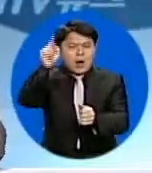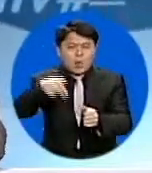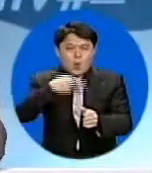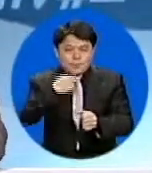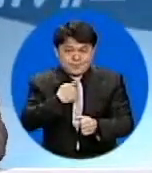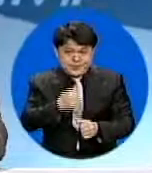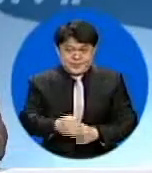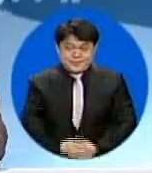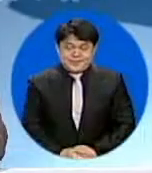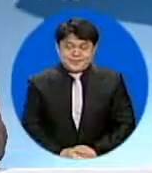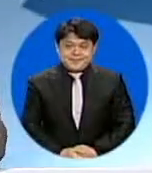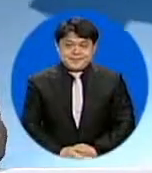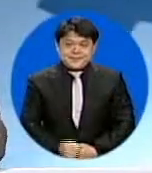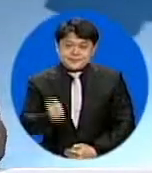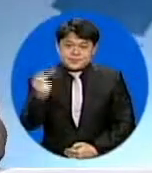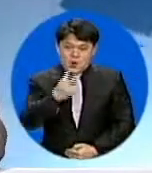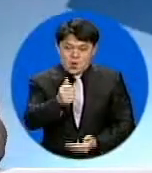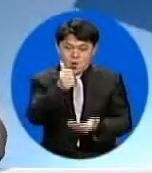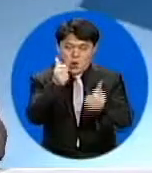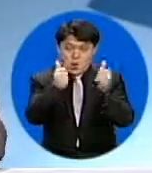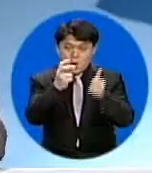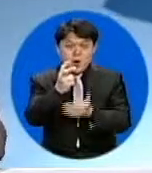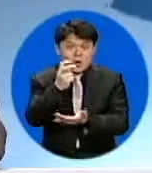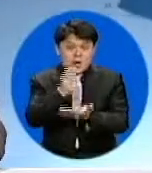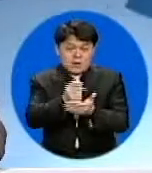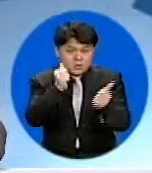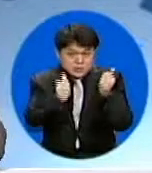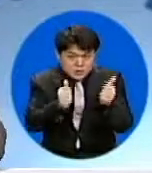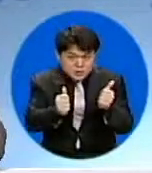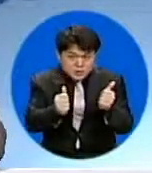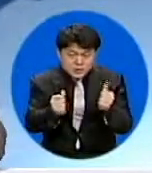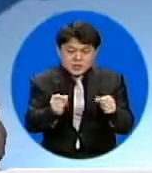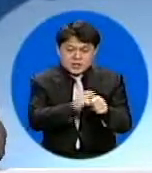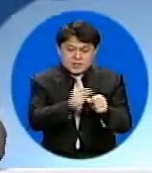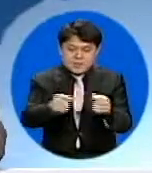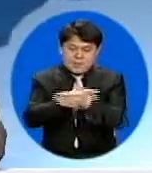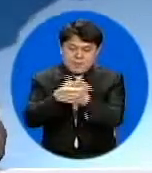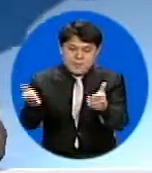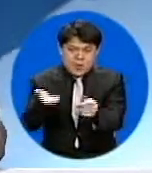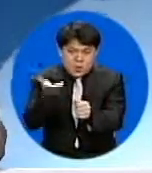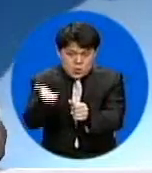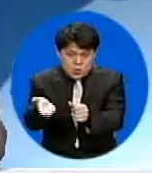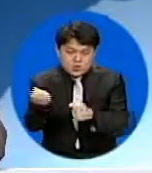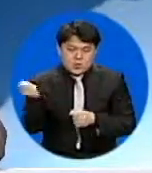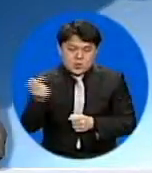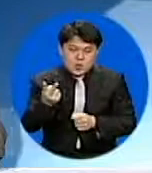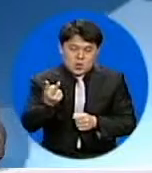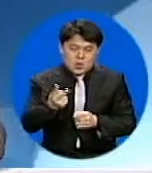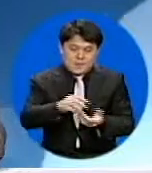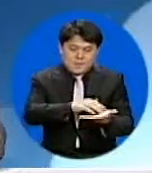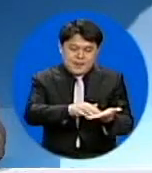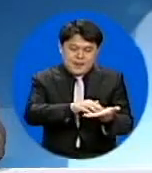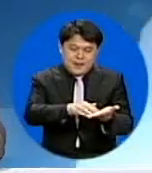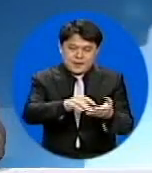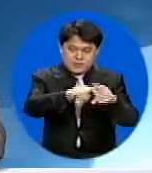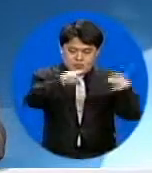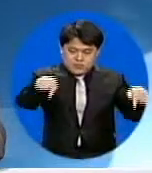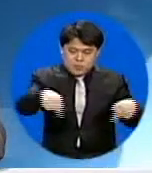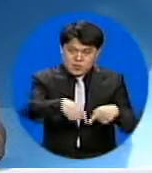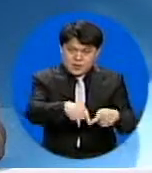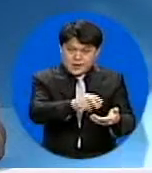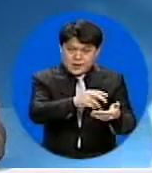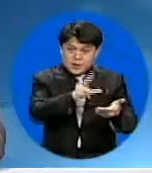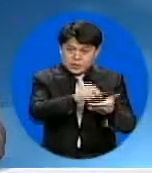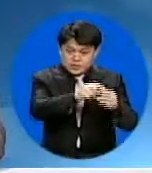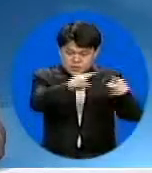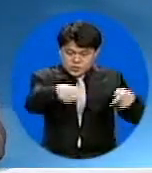않았다는 것이죠. 반면에 그 사법 시험 같은 경우는 별도의 공간을 제공한다든지 아니면 그 점자 시험 문제 등을 공무원